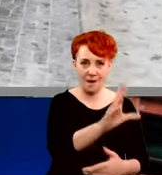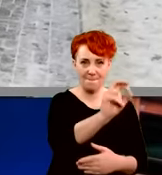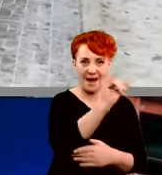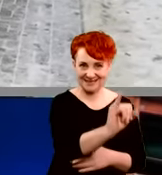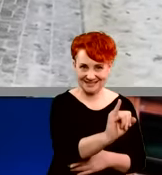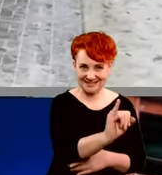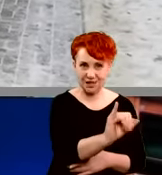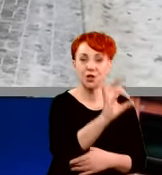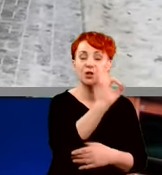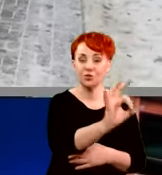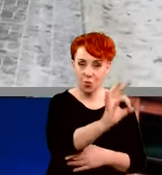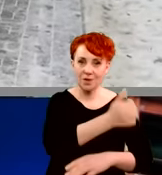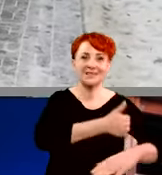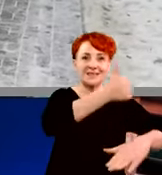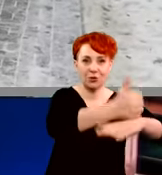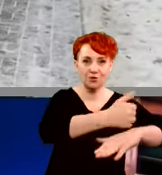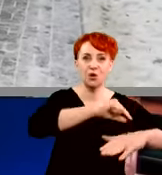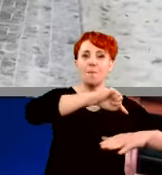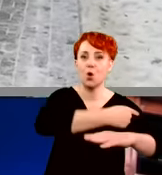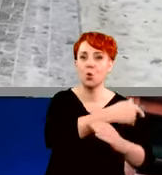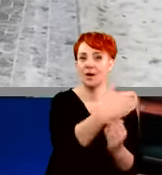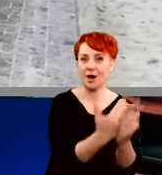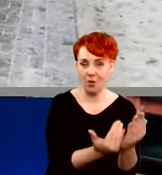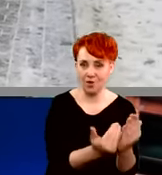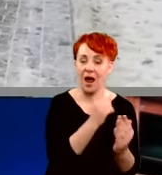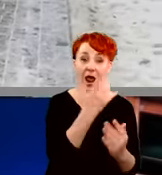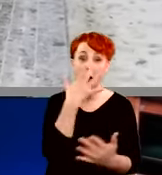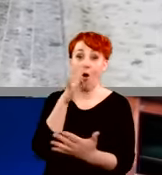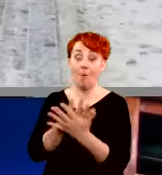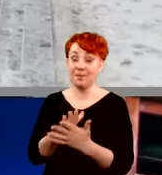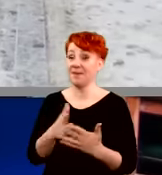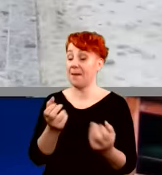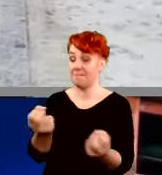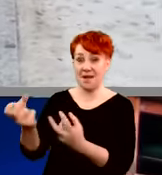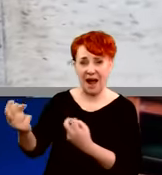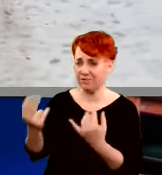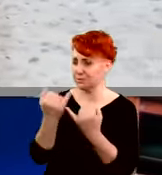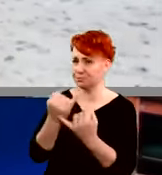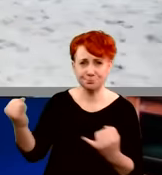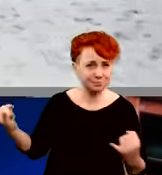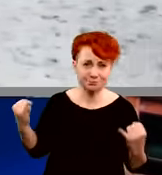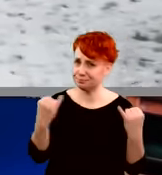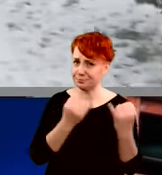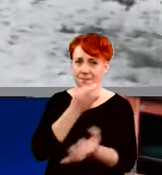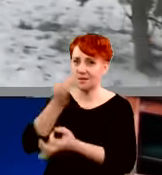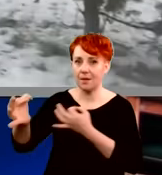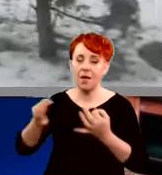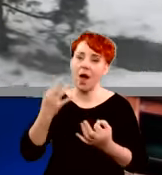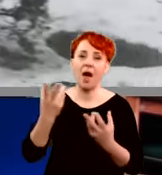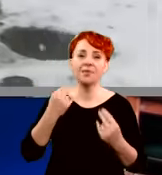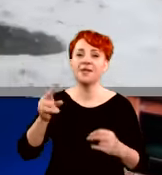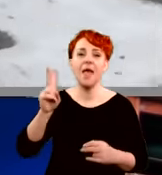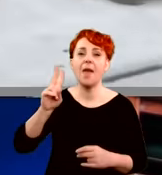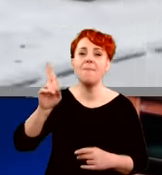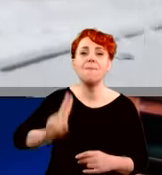funkcji prokuratora krajowego, a jedynie w oparciu o opinie prawne szeregu prawników. No nie to, że pan minister A